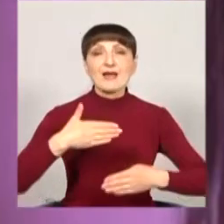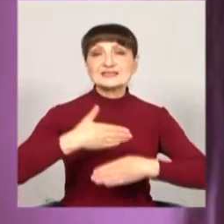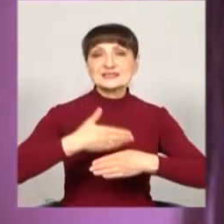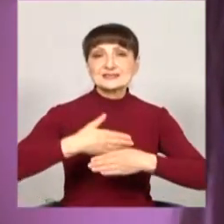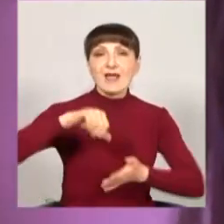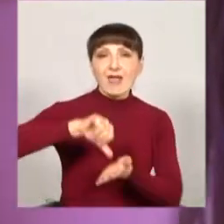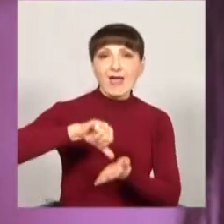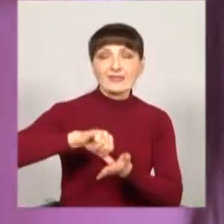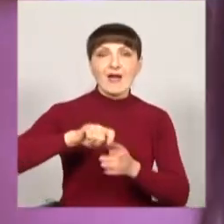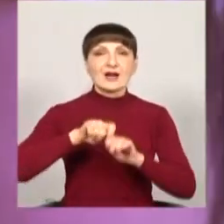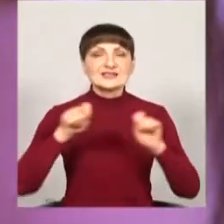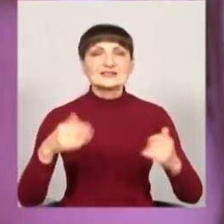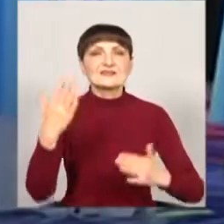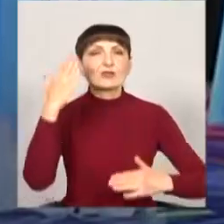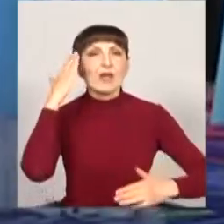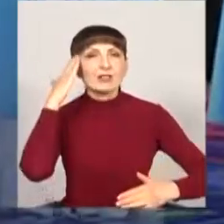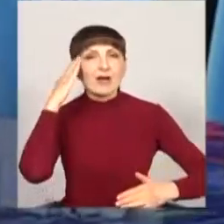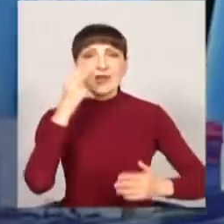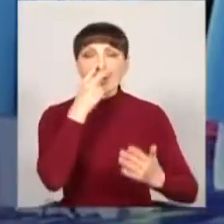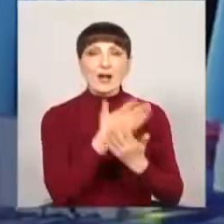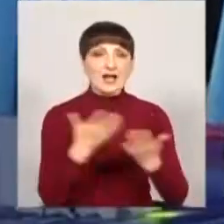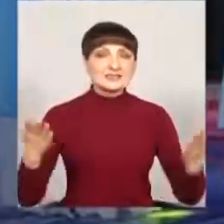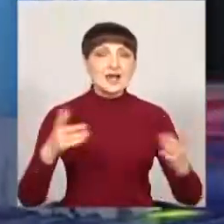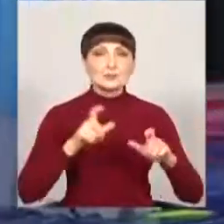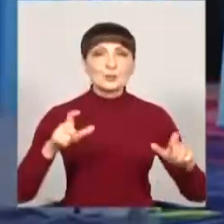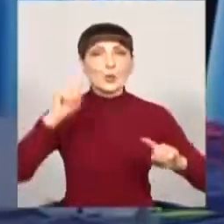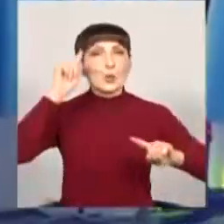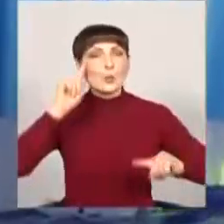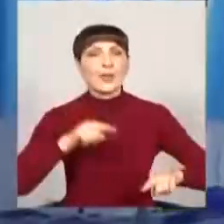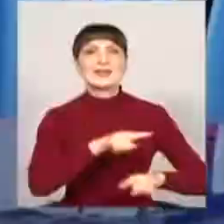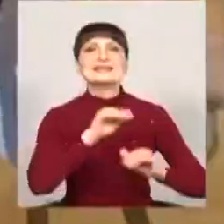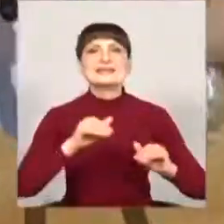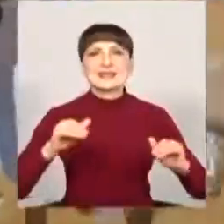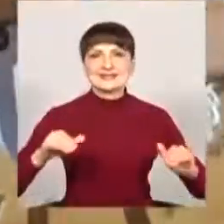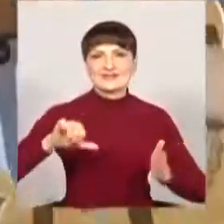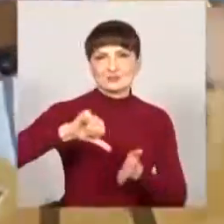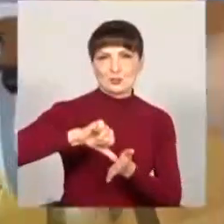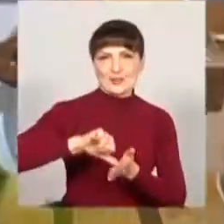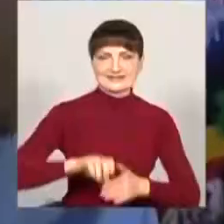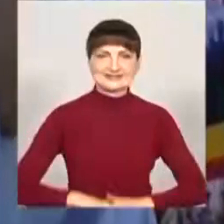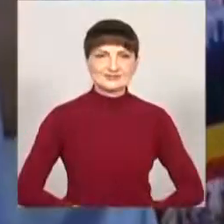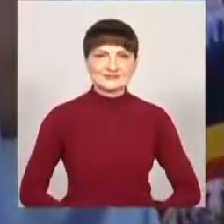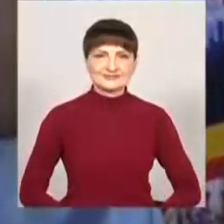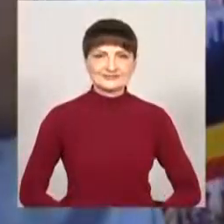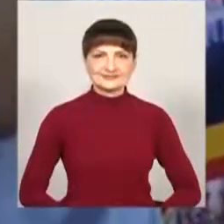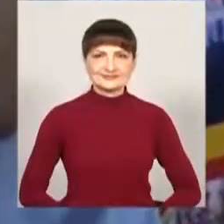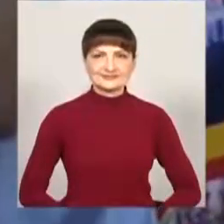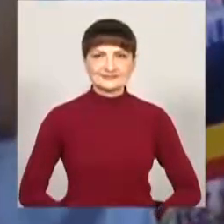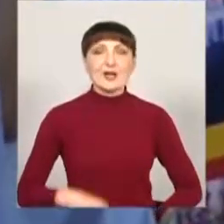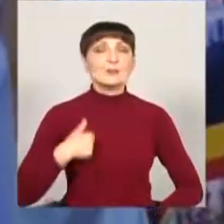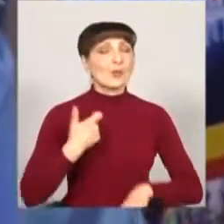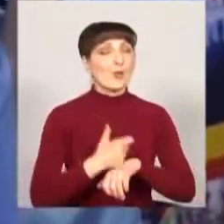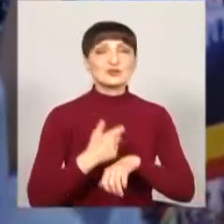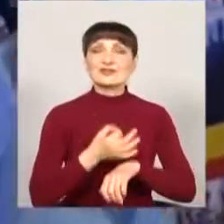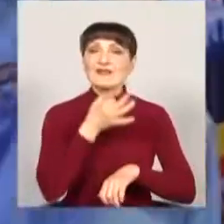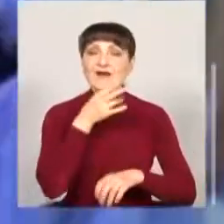раскрытие их творческий потенциал и показать публике умение молодых талантов не очень нравится